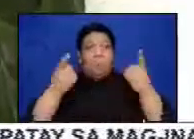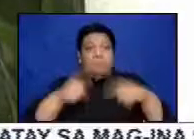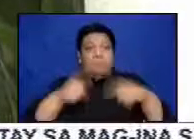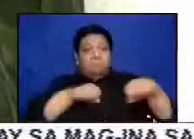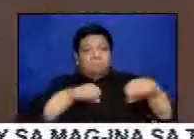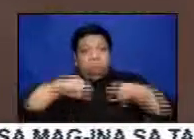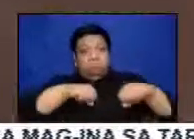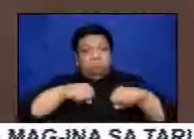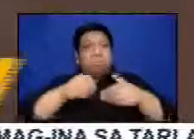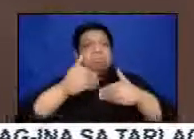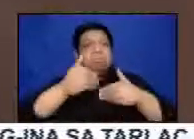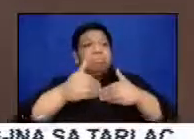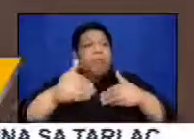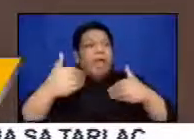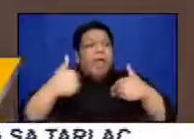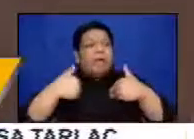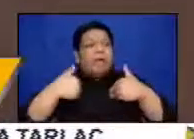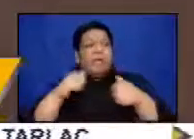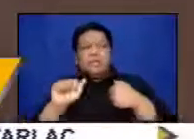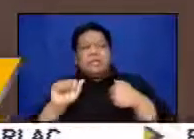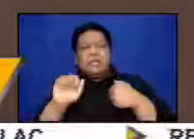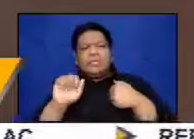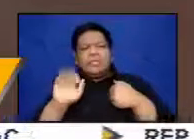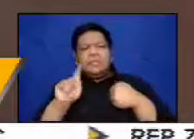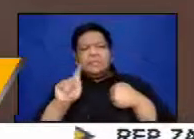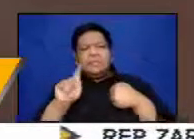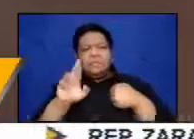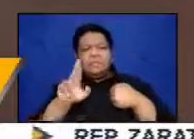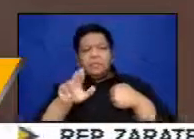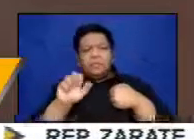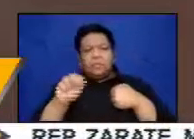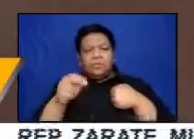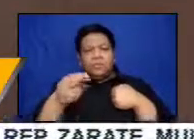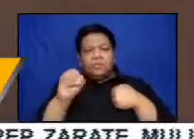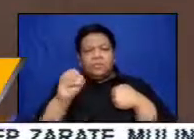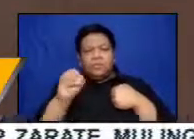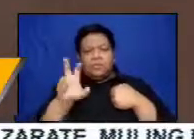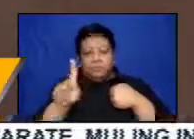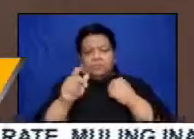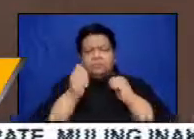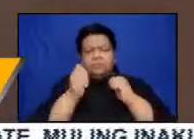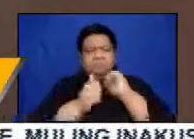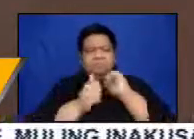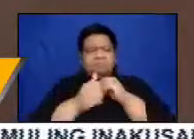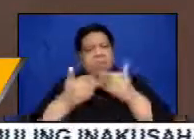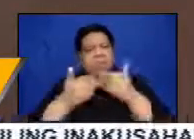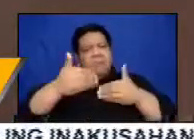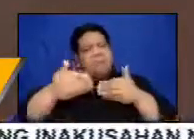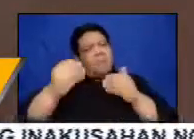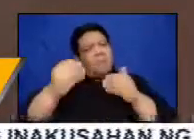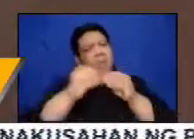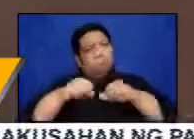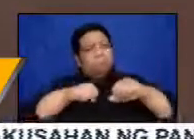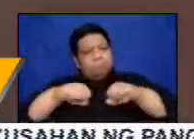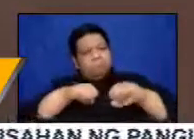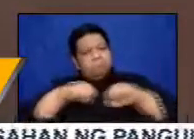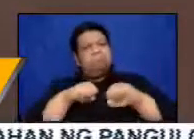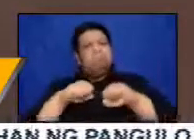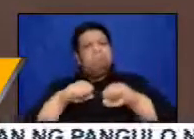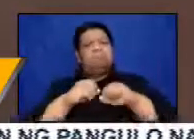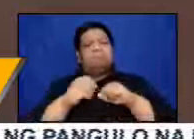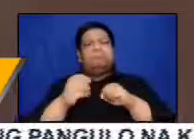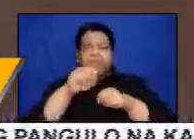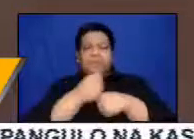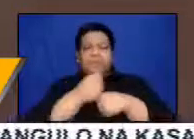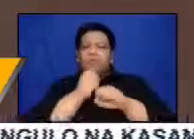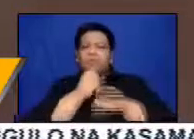sa dental records ni Pizarro. Ayon sa inisyal na investigasyon, napas lang ang dating hukom 7 araw bago